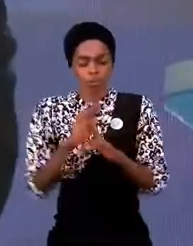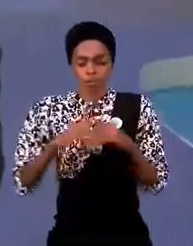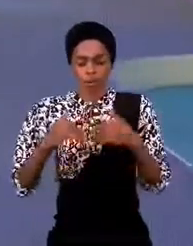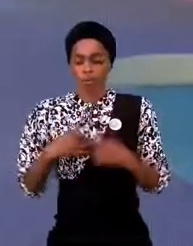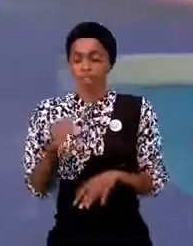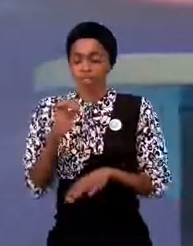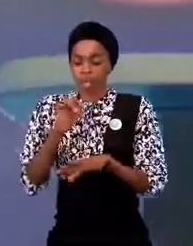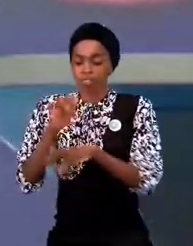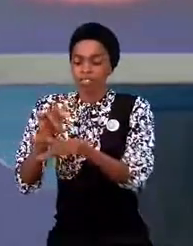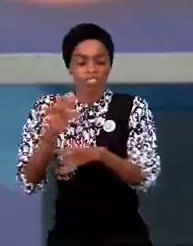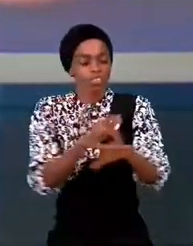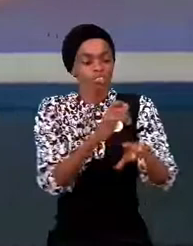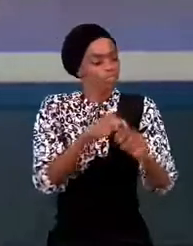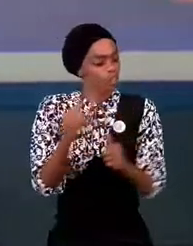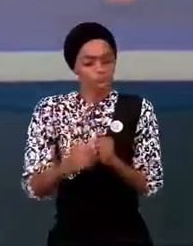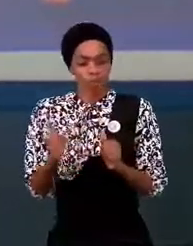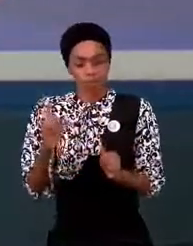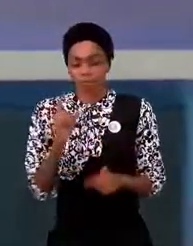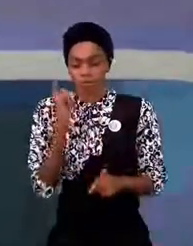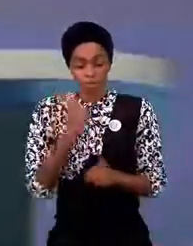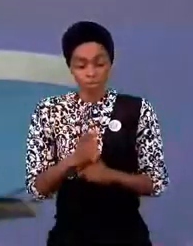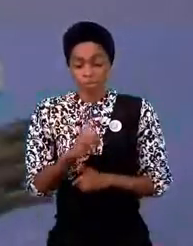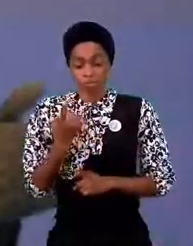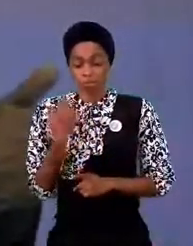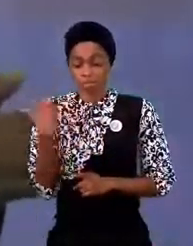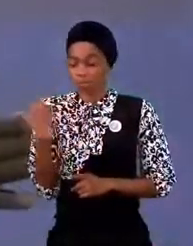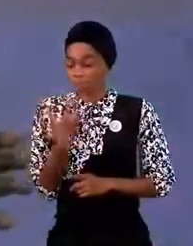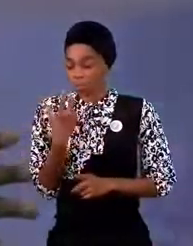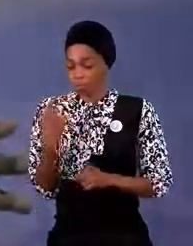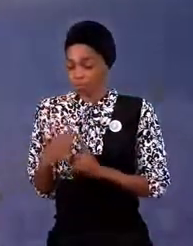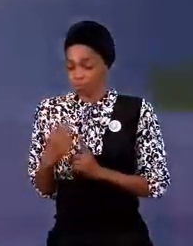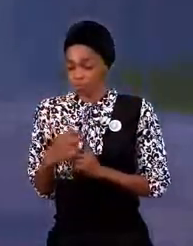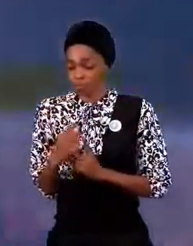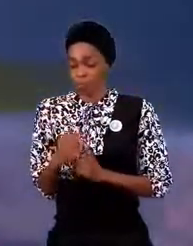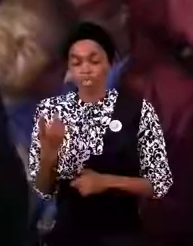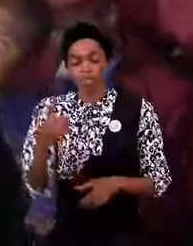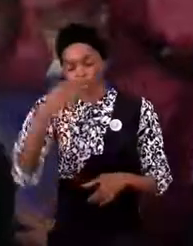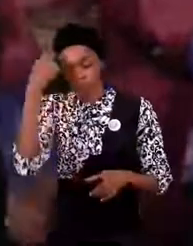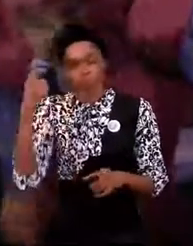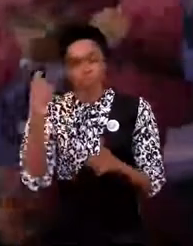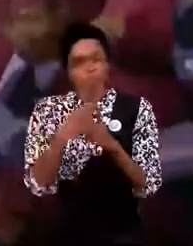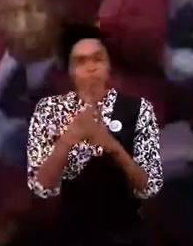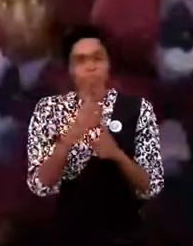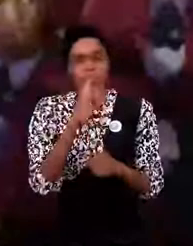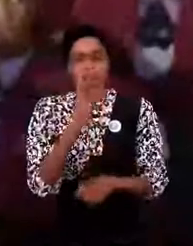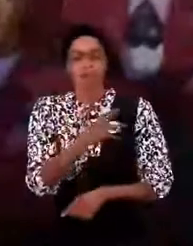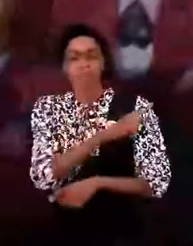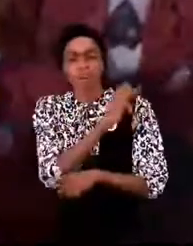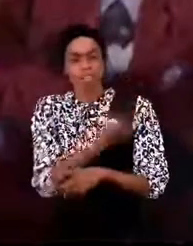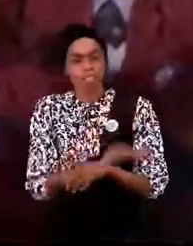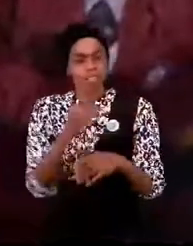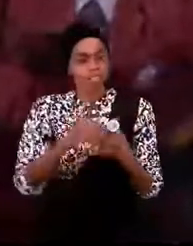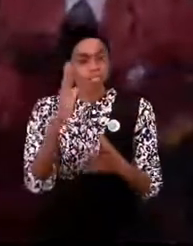que la parole est puissante. Dans ta vie ce soir, la parole que tu entends sera